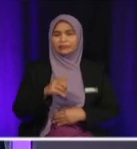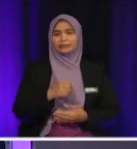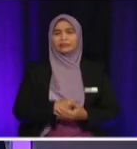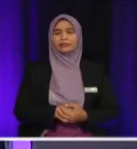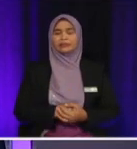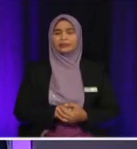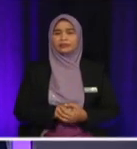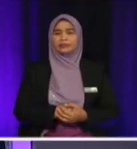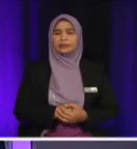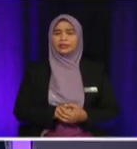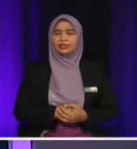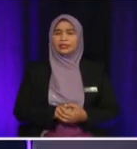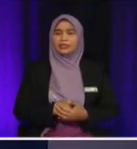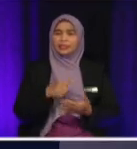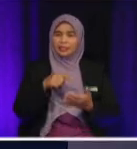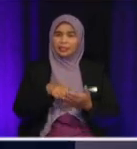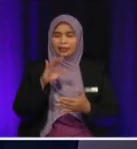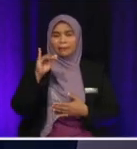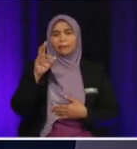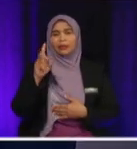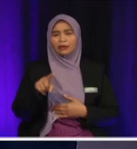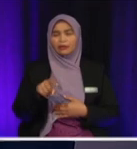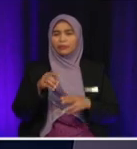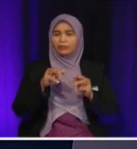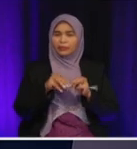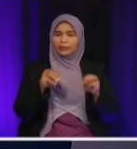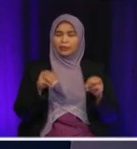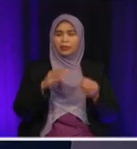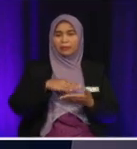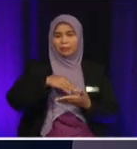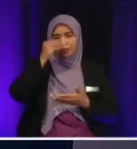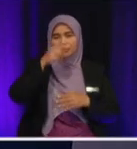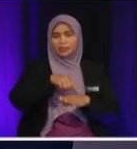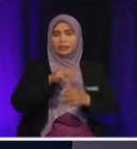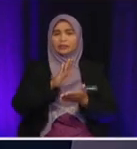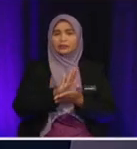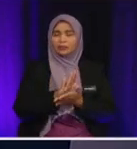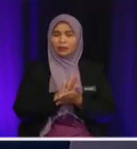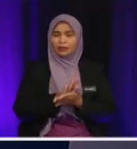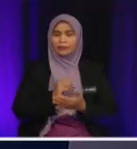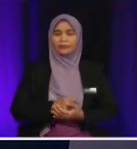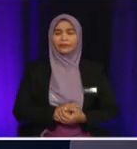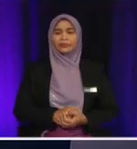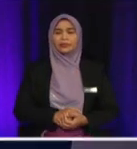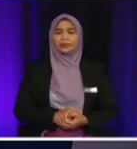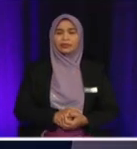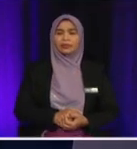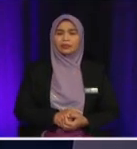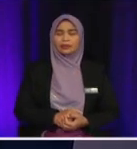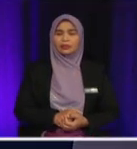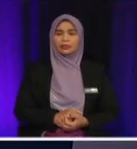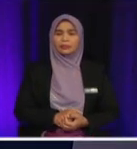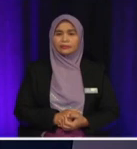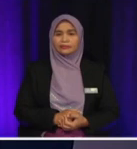juga. Tapi inilah sukatan yang perlu anak-anak murid belajar di sekolah dan di dalam kelas pada hari ini. Okey. Kita